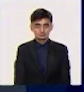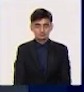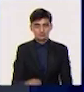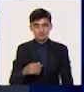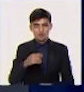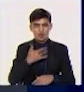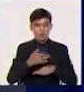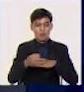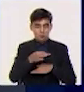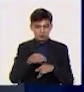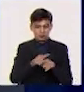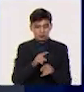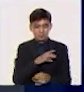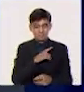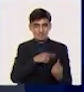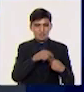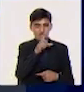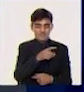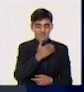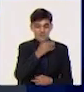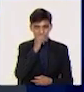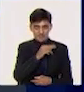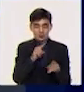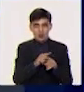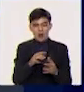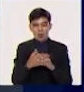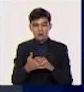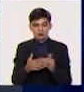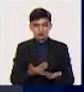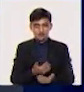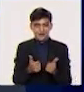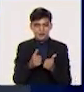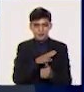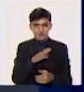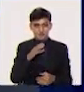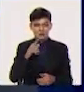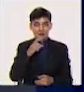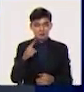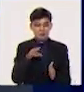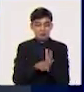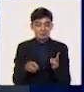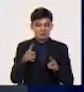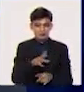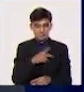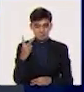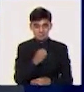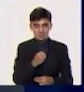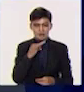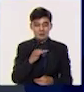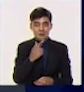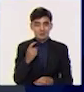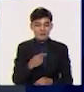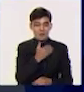Жамбыл облысында жеке кәсіпкердің кесірінен аудан орталығының тұрғындары екі апта бойы көгілдір отынсыз қалды. Жекеменшік газ құбырының